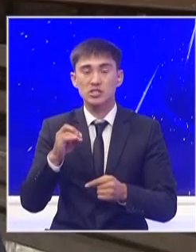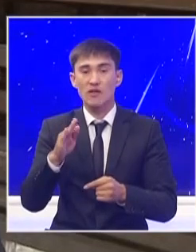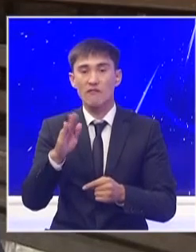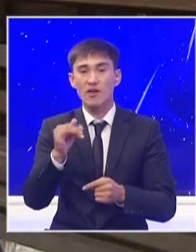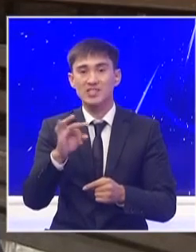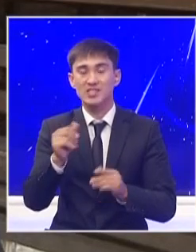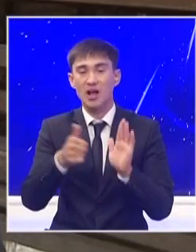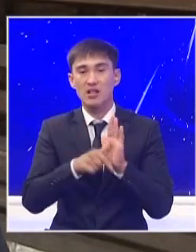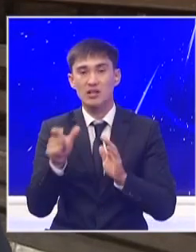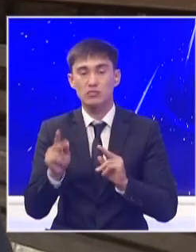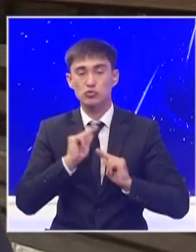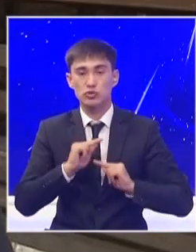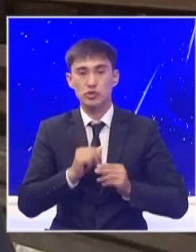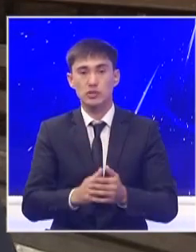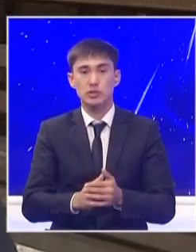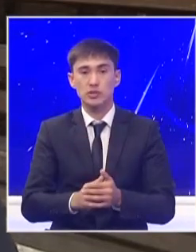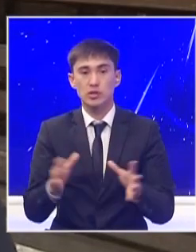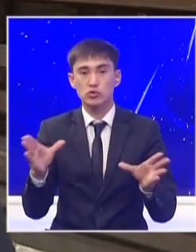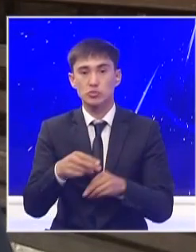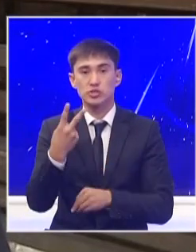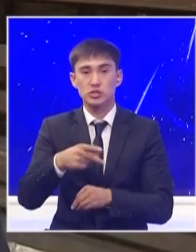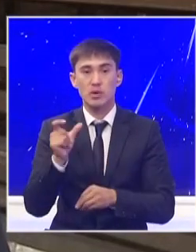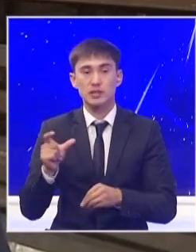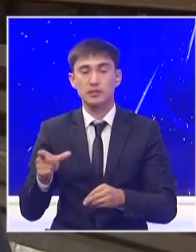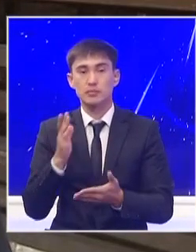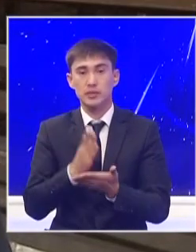адам жұмыс істейді. Сонымен 20-дай адам